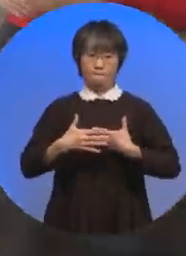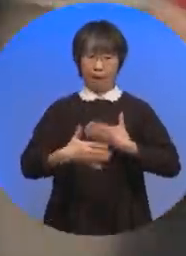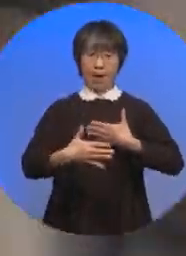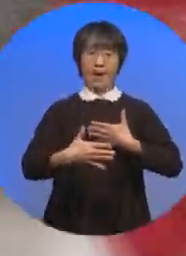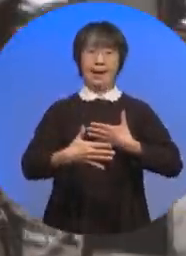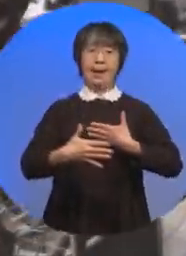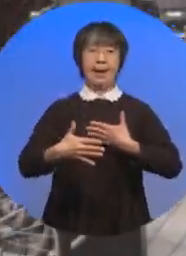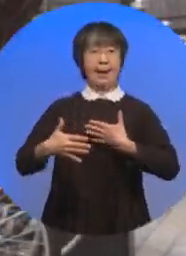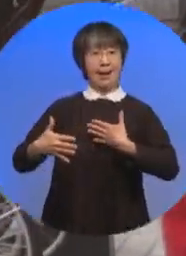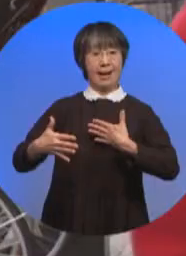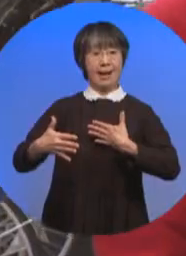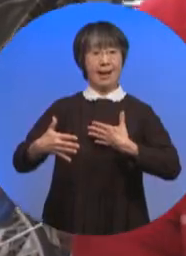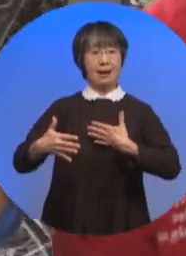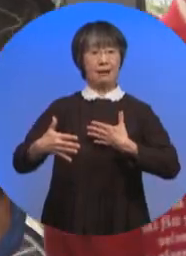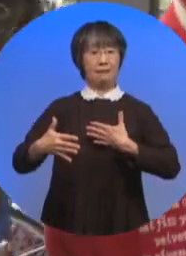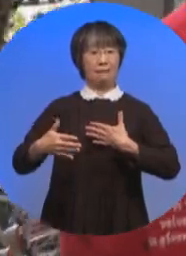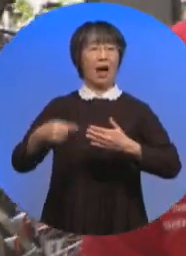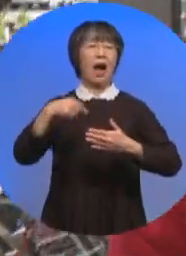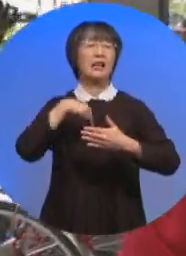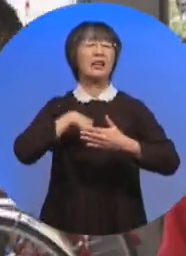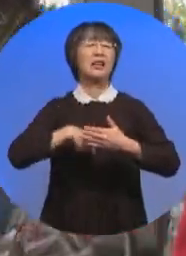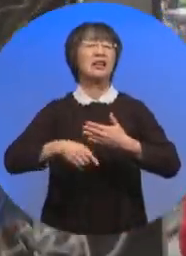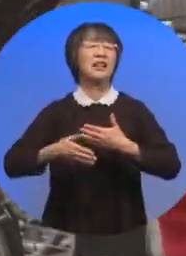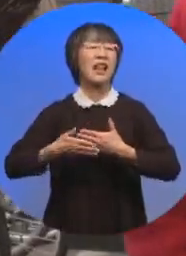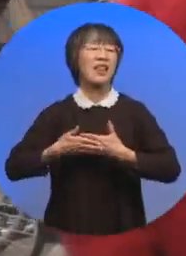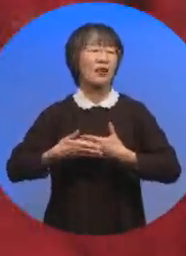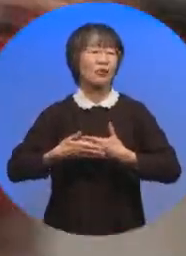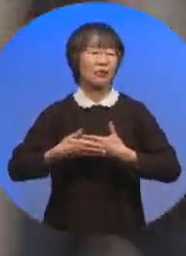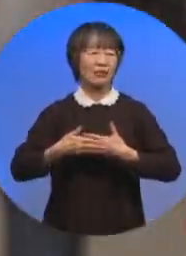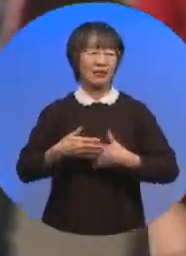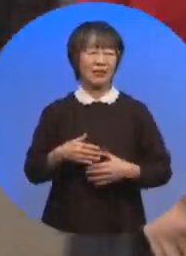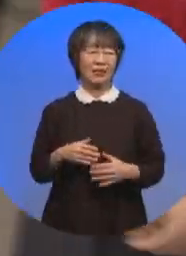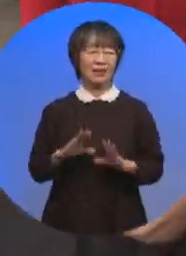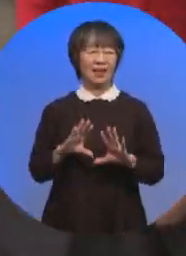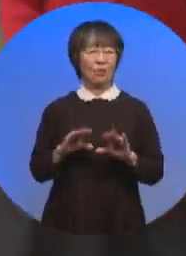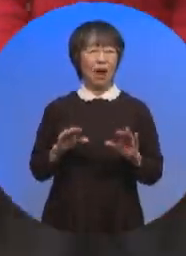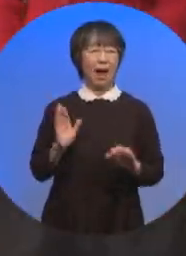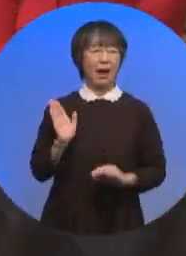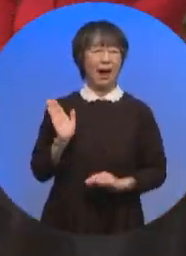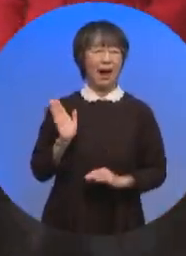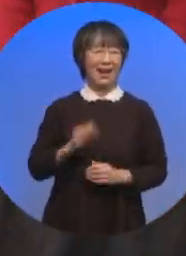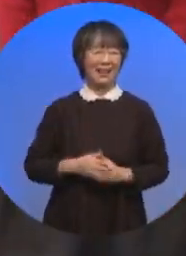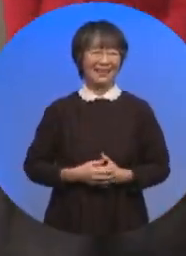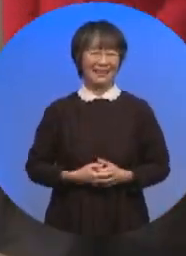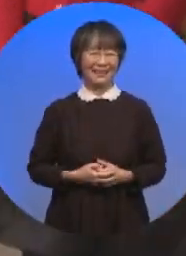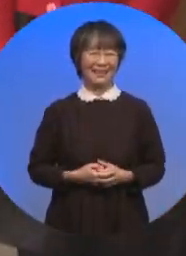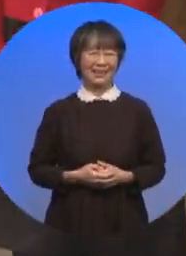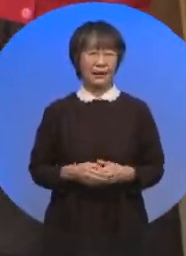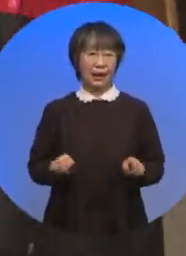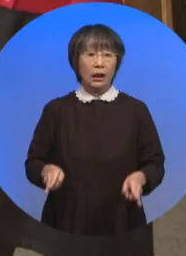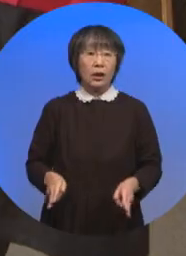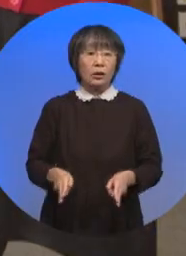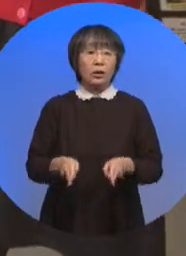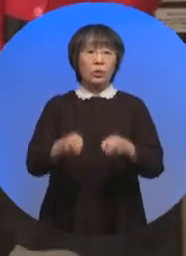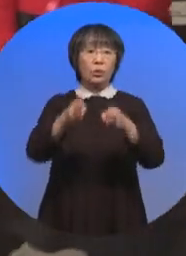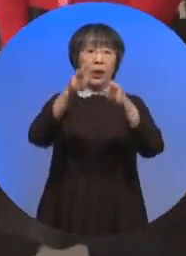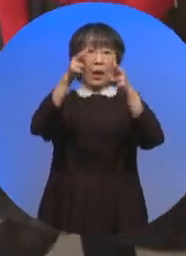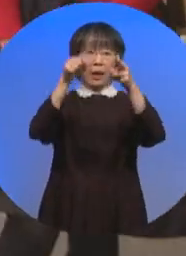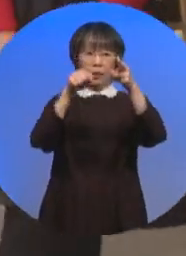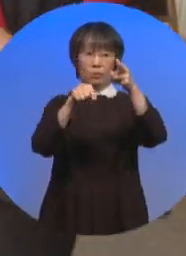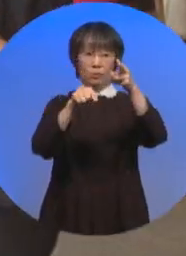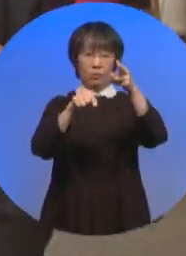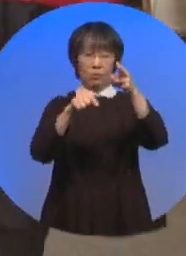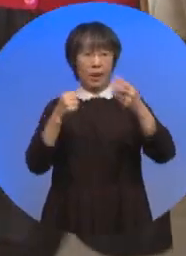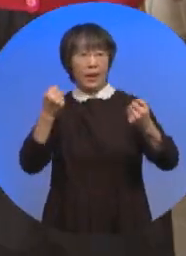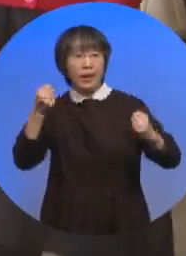ねん。 あ、そうだ。 仕上げてきた。 筋肉がね、結構柔らかかったですもん。 通天閣の地下にうちの劇場あった時に、はいはい